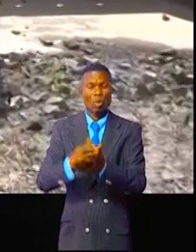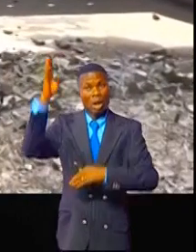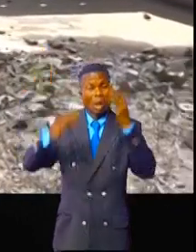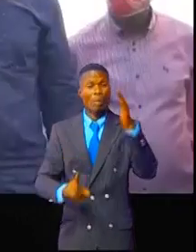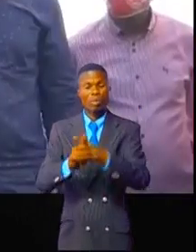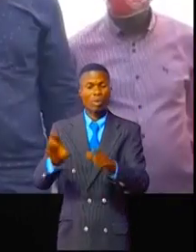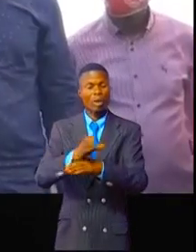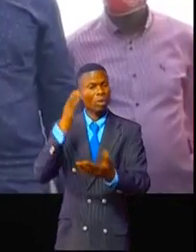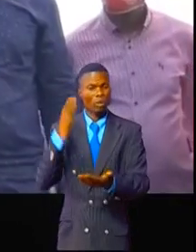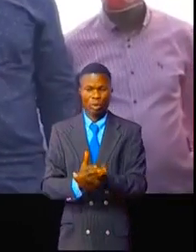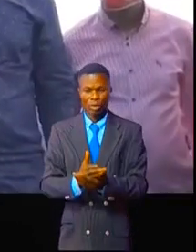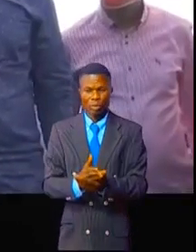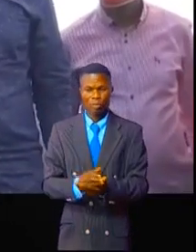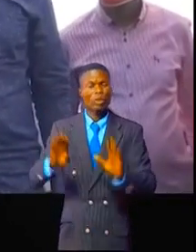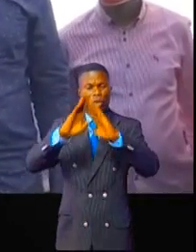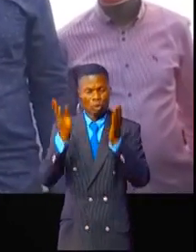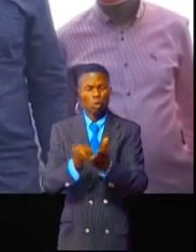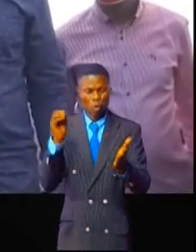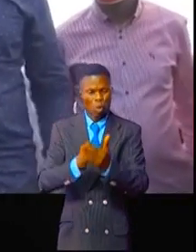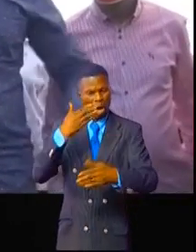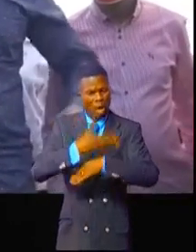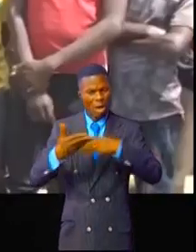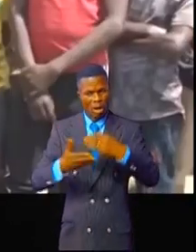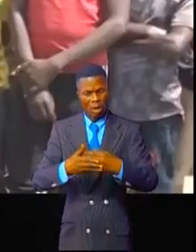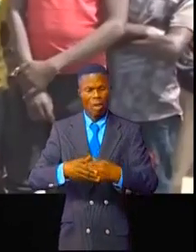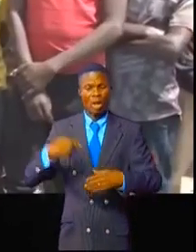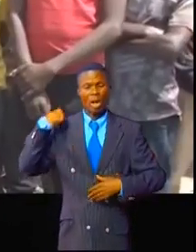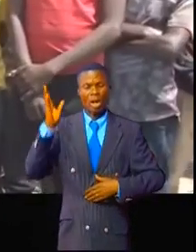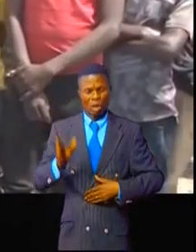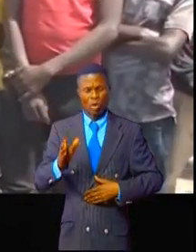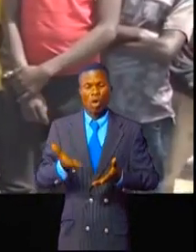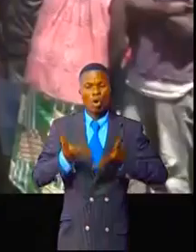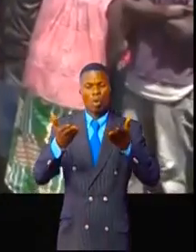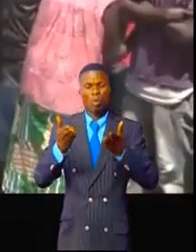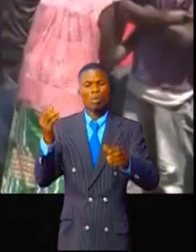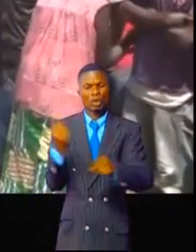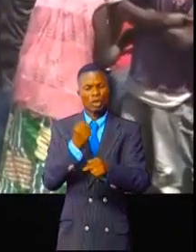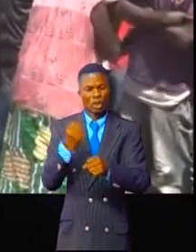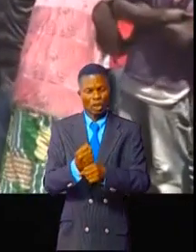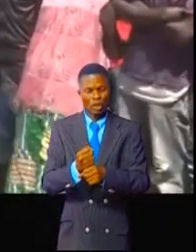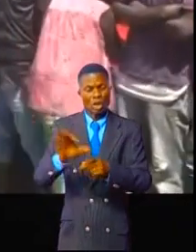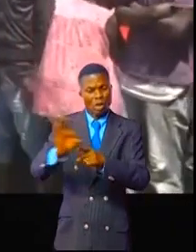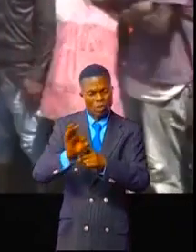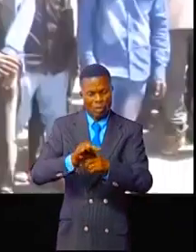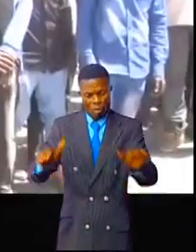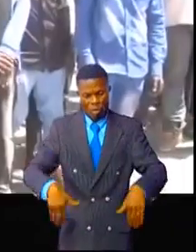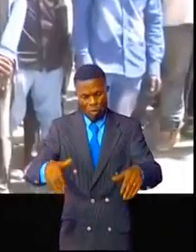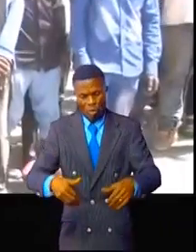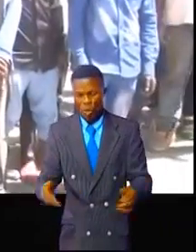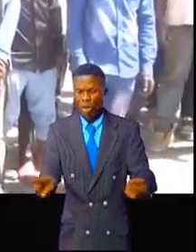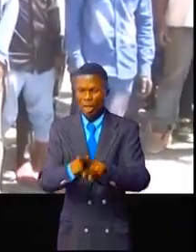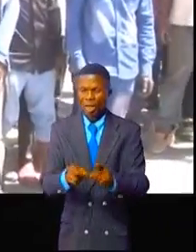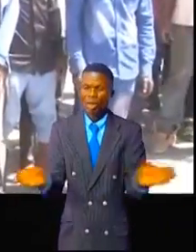pluie ici à la cata tout est à refaire jacques avons là se peut pour dit former des jeunes désoeuvrés l'agriculture élevage 700 d'entre eux